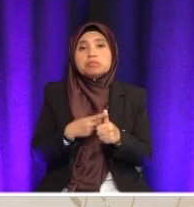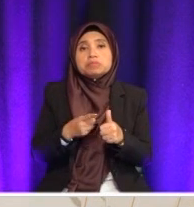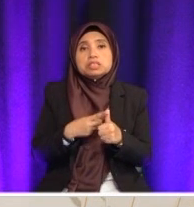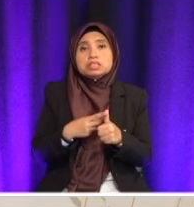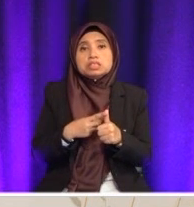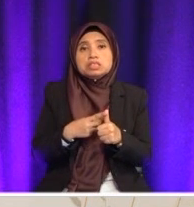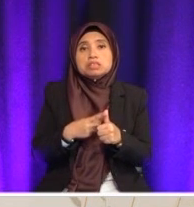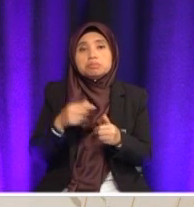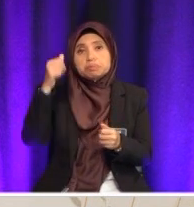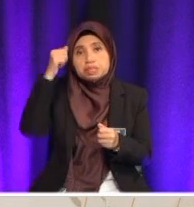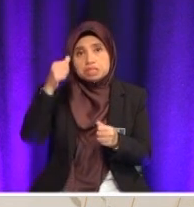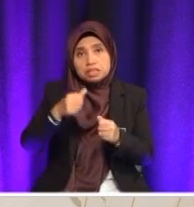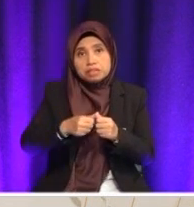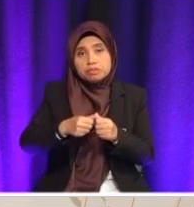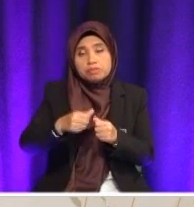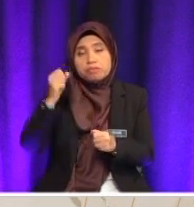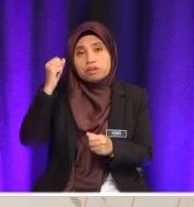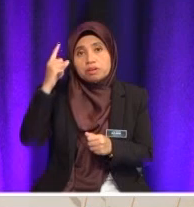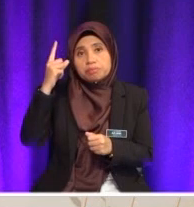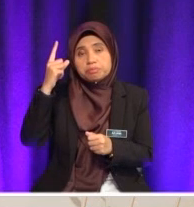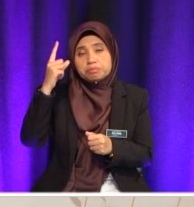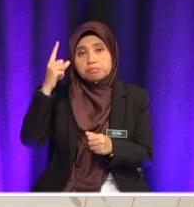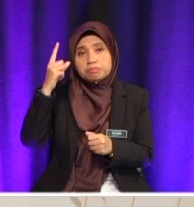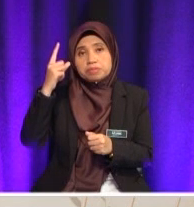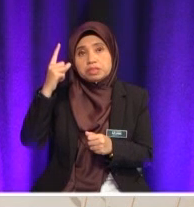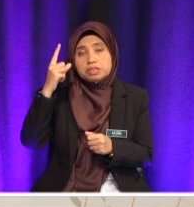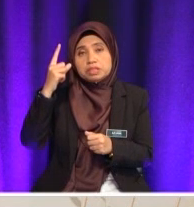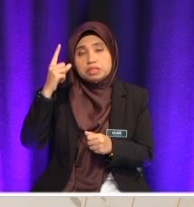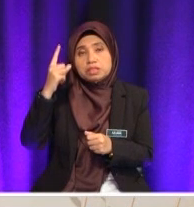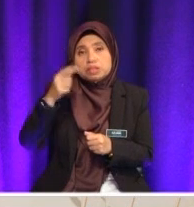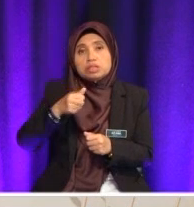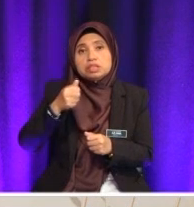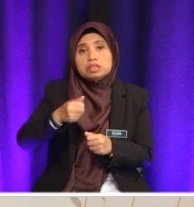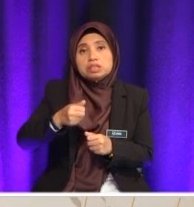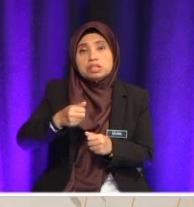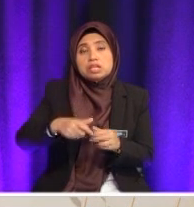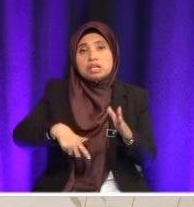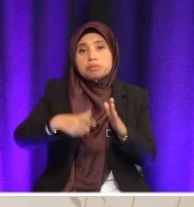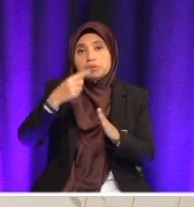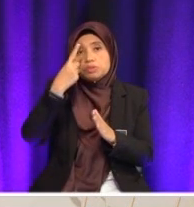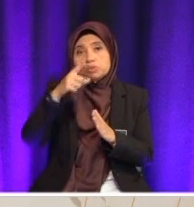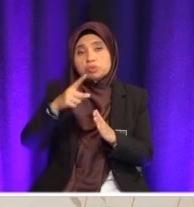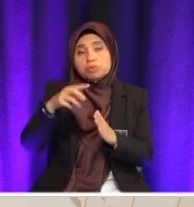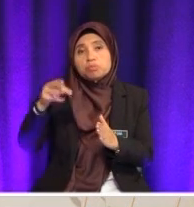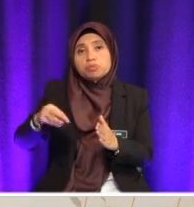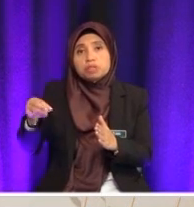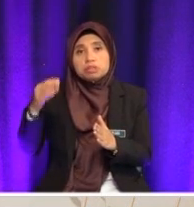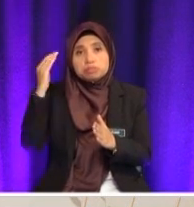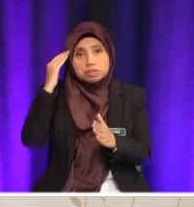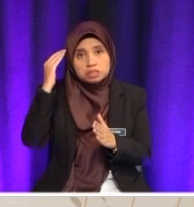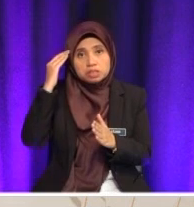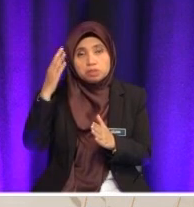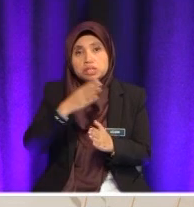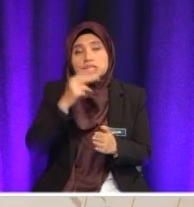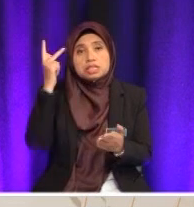mengingat dan memahami dia lebih untuk murid mengetahui dan